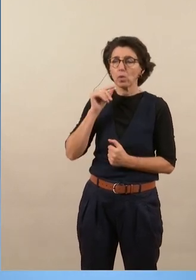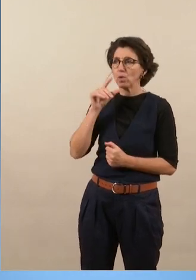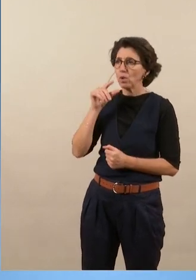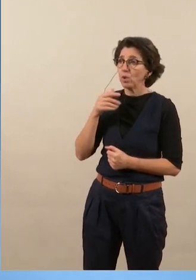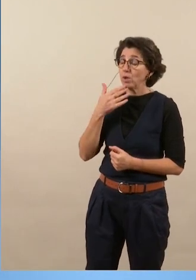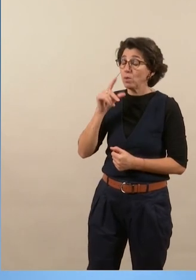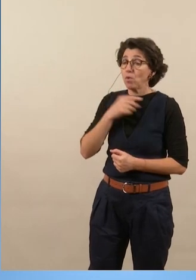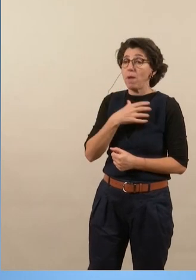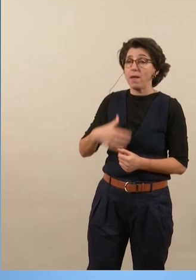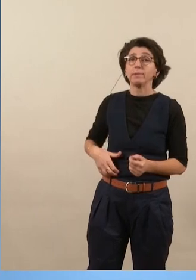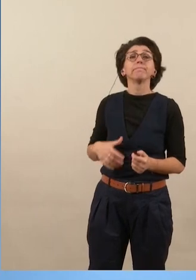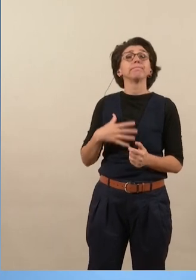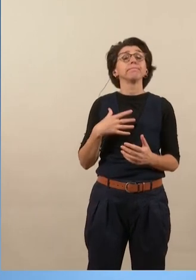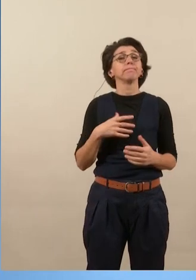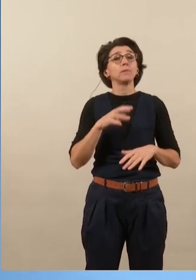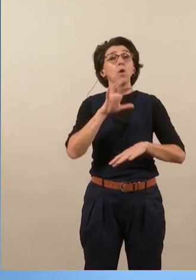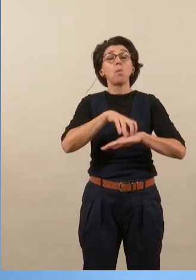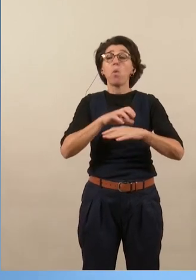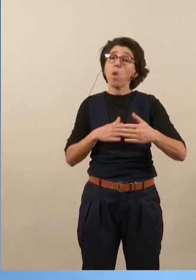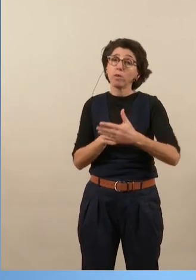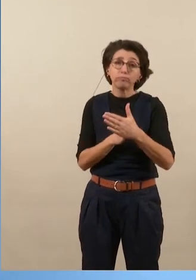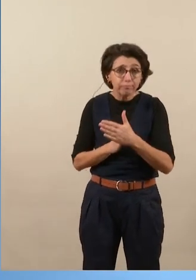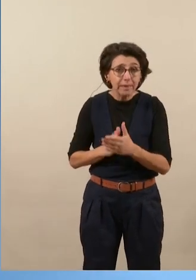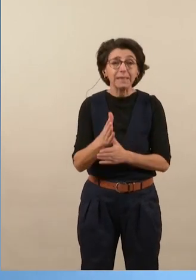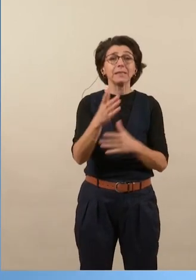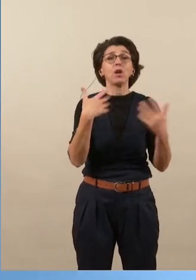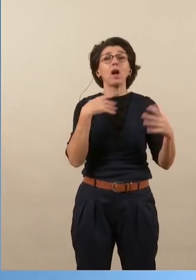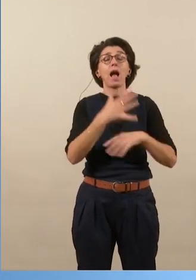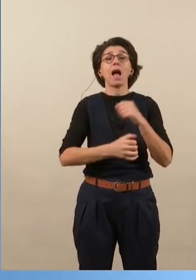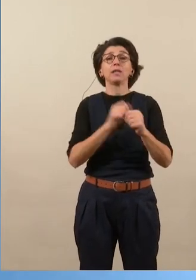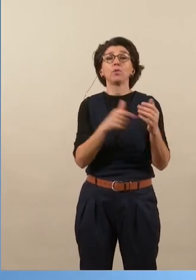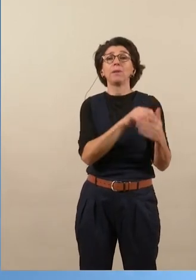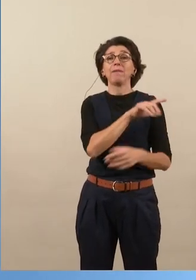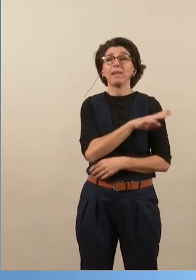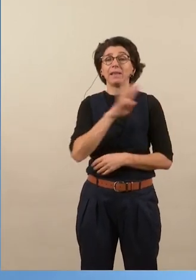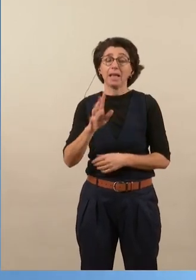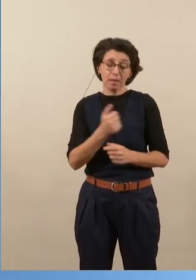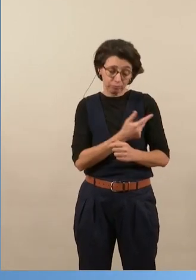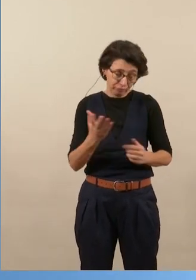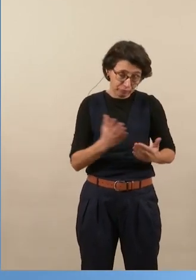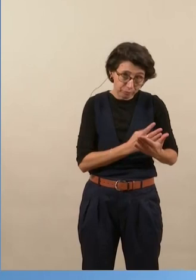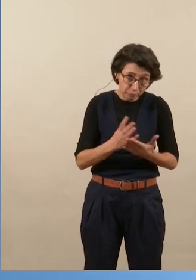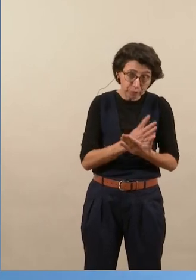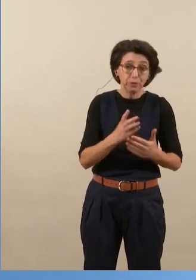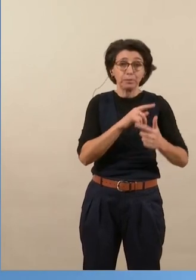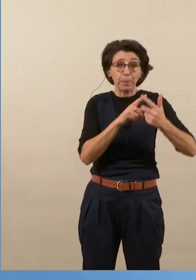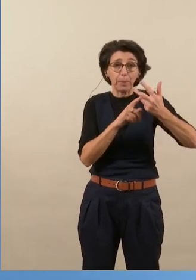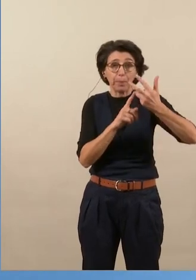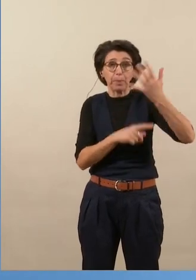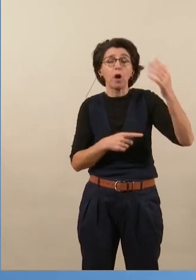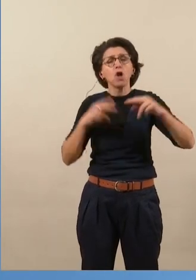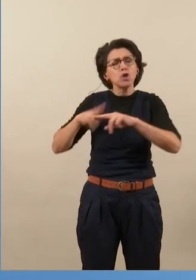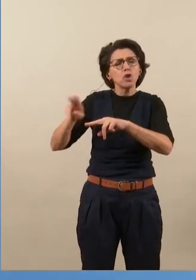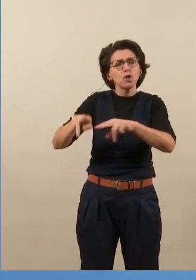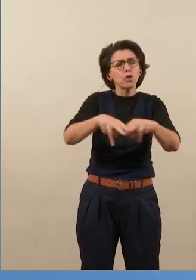2024 sera marqué euh par la mise en œuvre opérationnelle de nombreux projets avec des chantiers qui vont se multiplier et